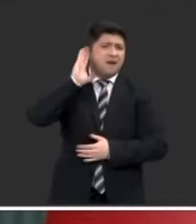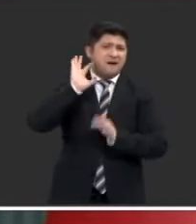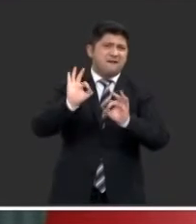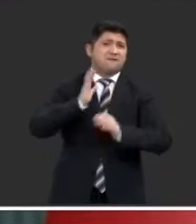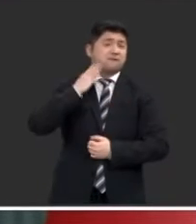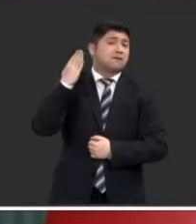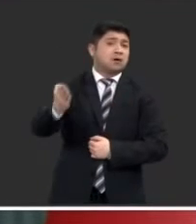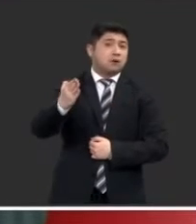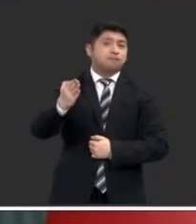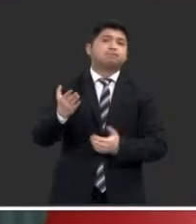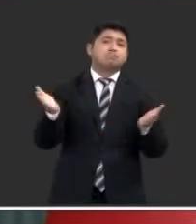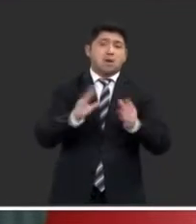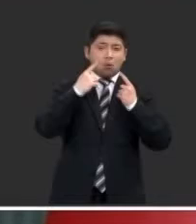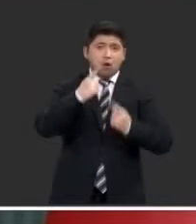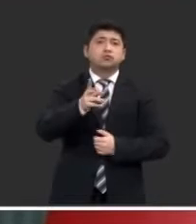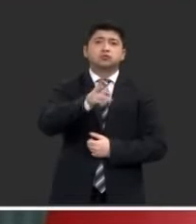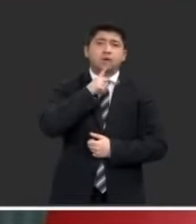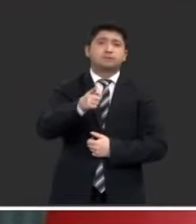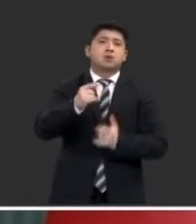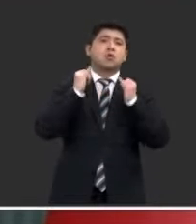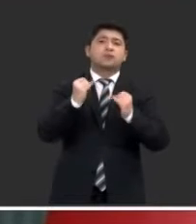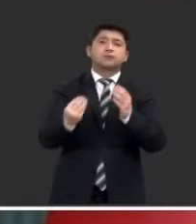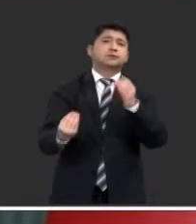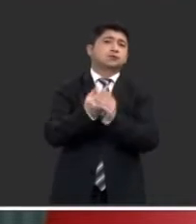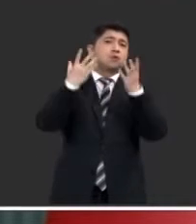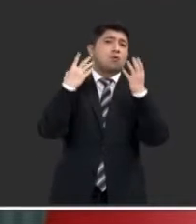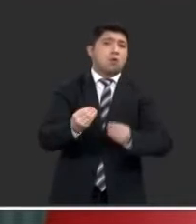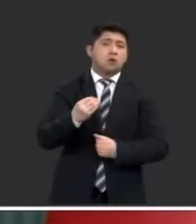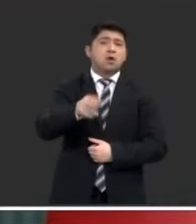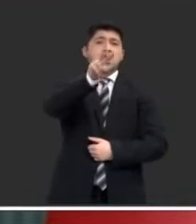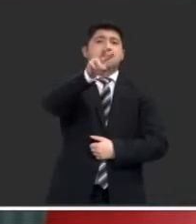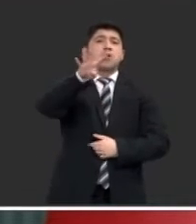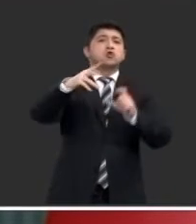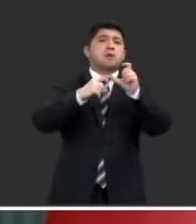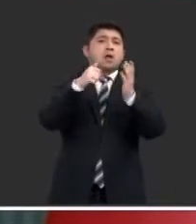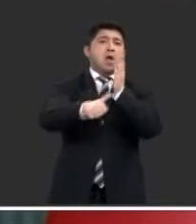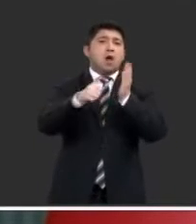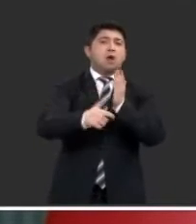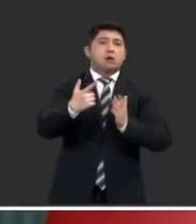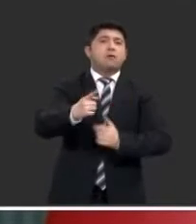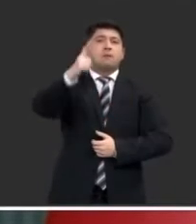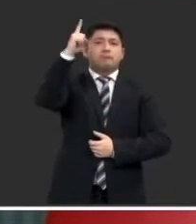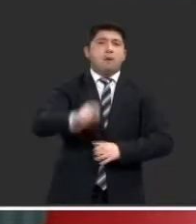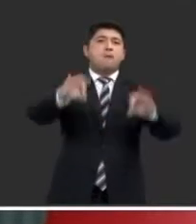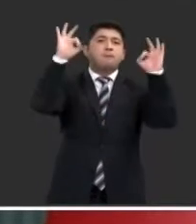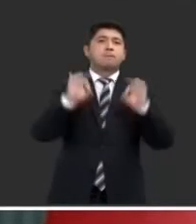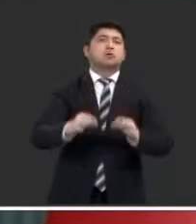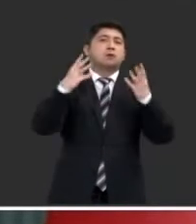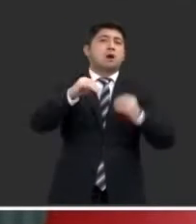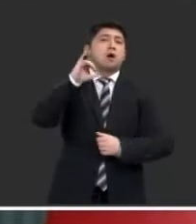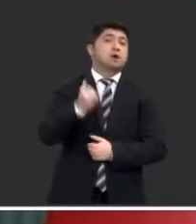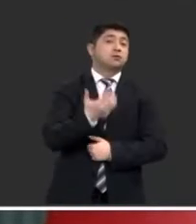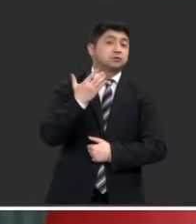bu maalesef Sonuçta korkulan oldu ve 24 Şubat'ta silahlar patladı